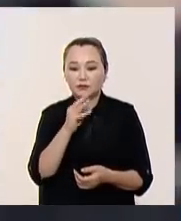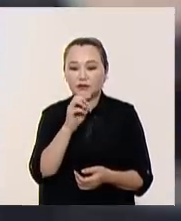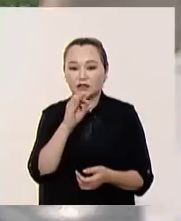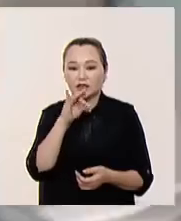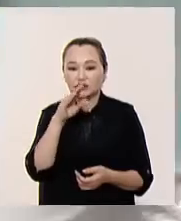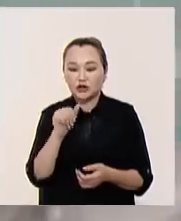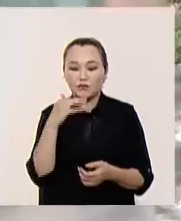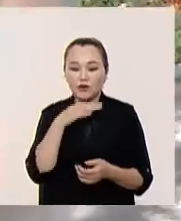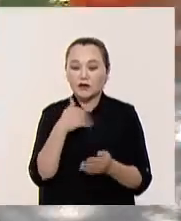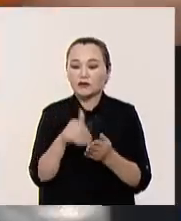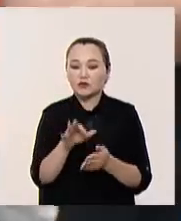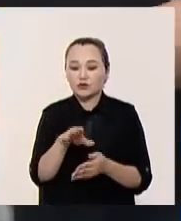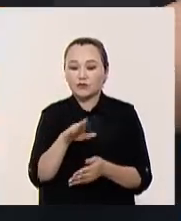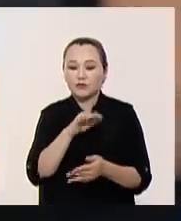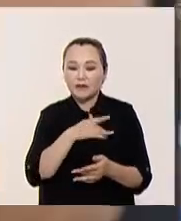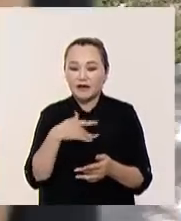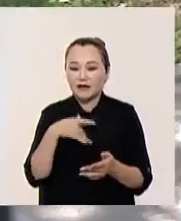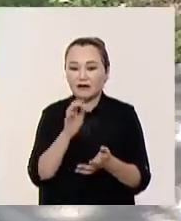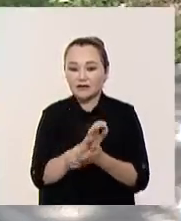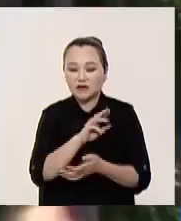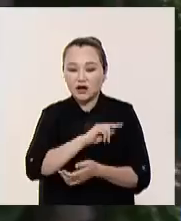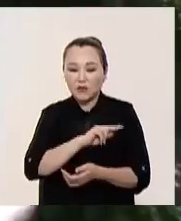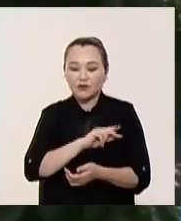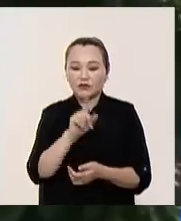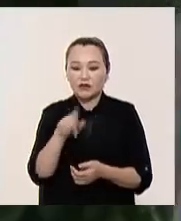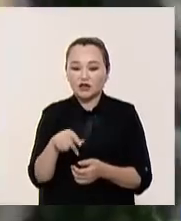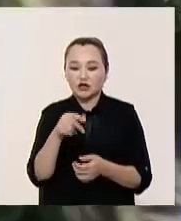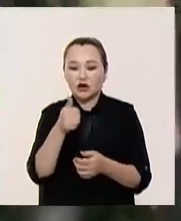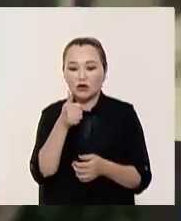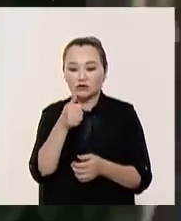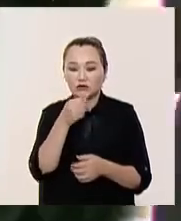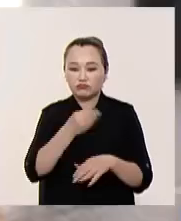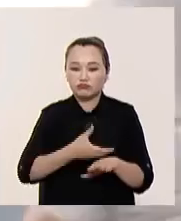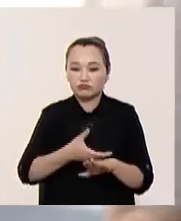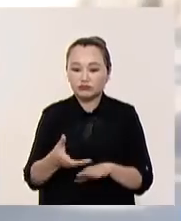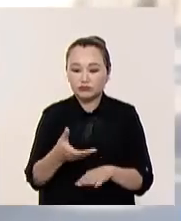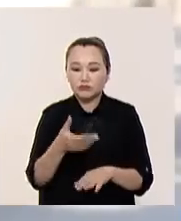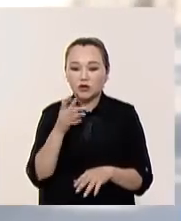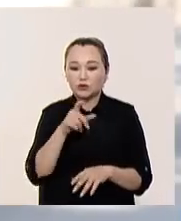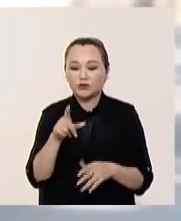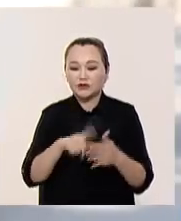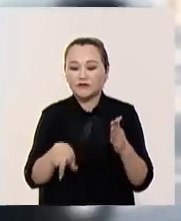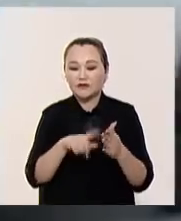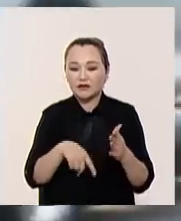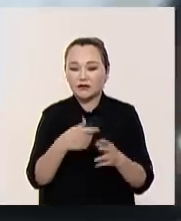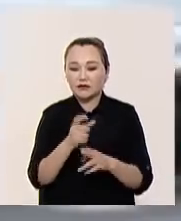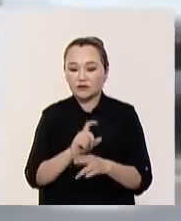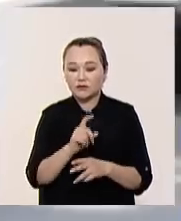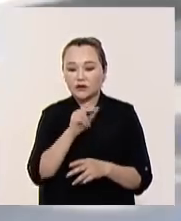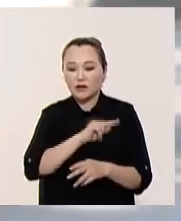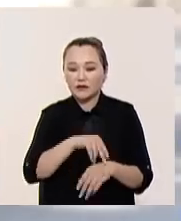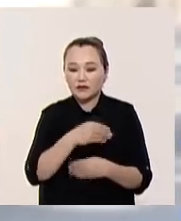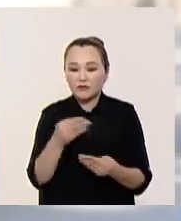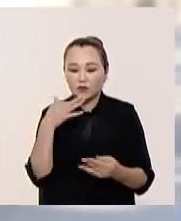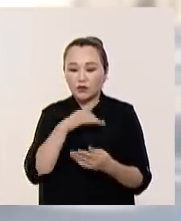Многие отказываются от пыльной и грязной работы, даже при хорошей оплате. Люди не доверяют работодателю. Во